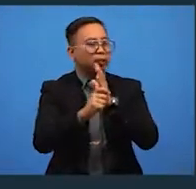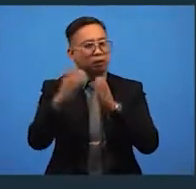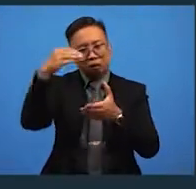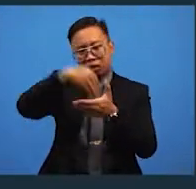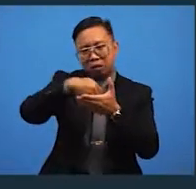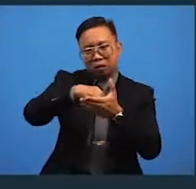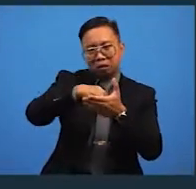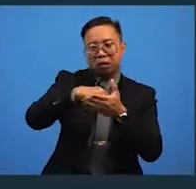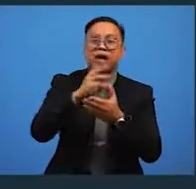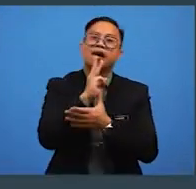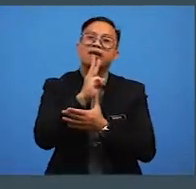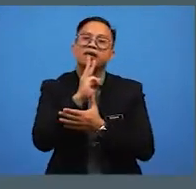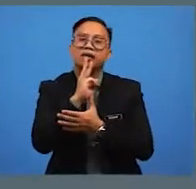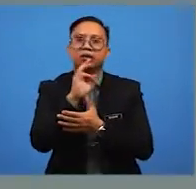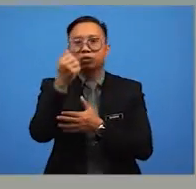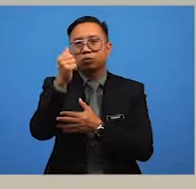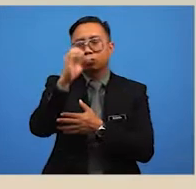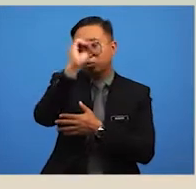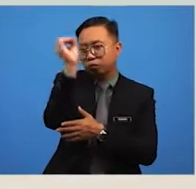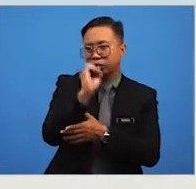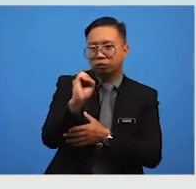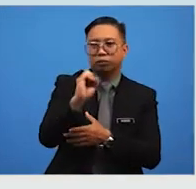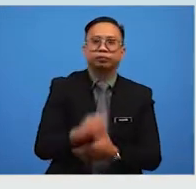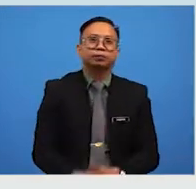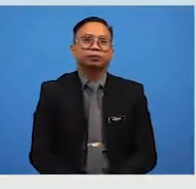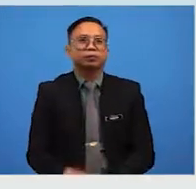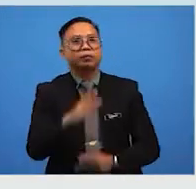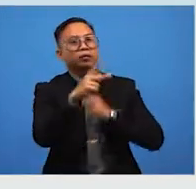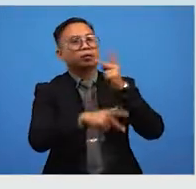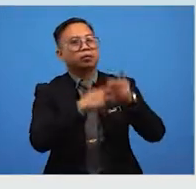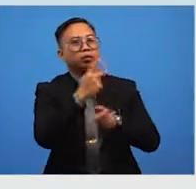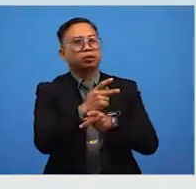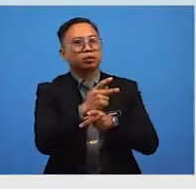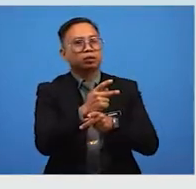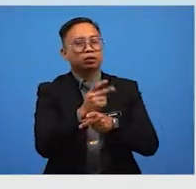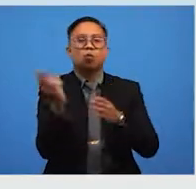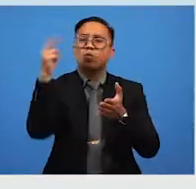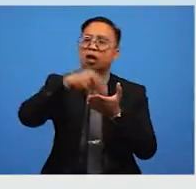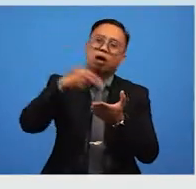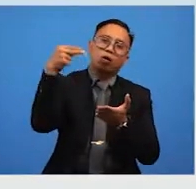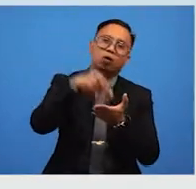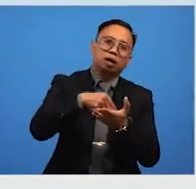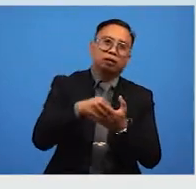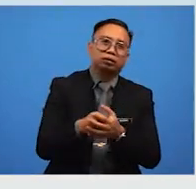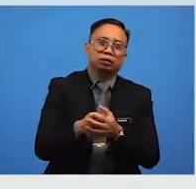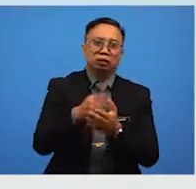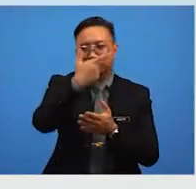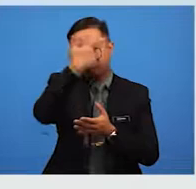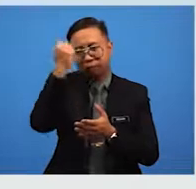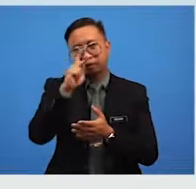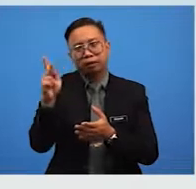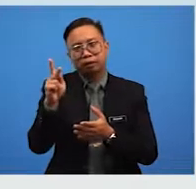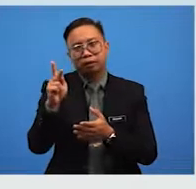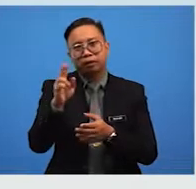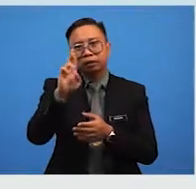padu air sebanyak 10%. Proses beku cair yang berulang menyebabkan